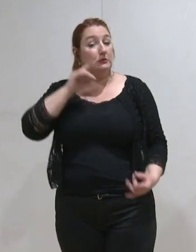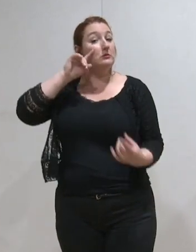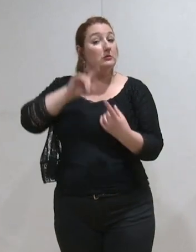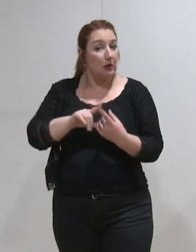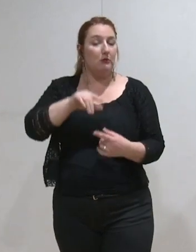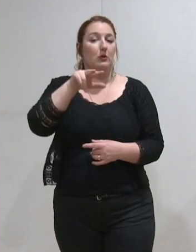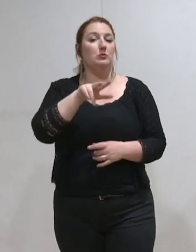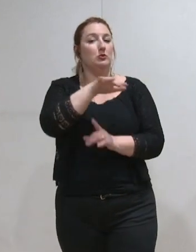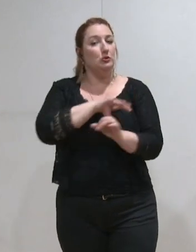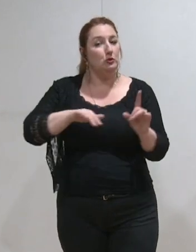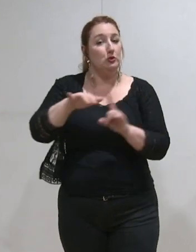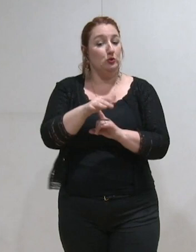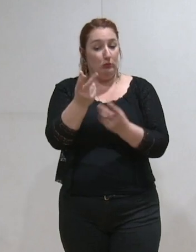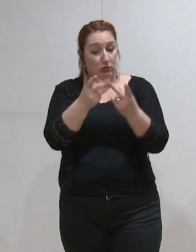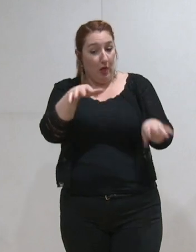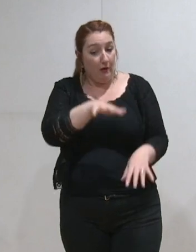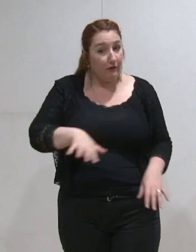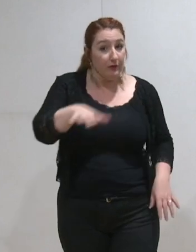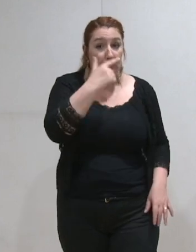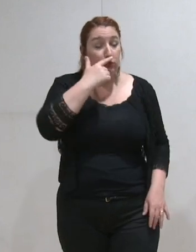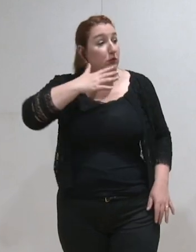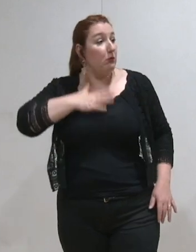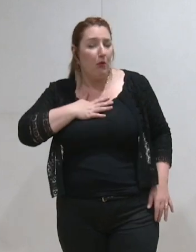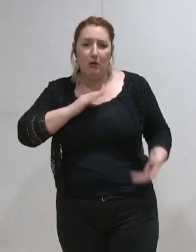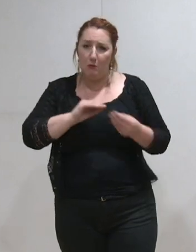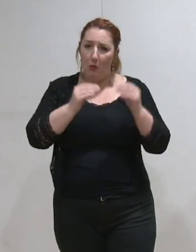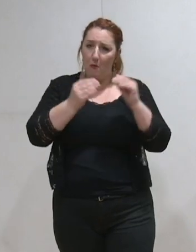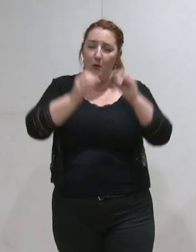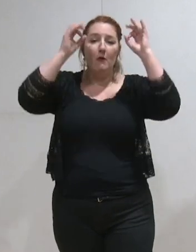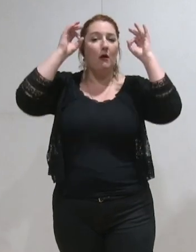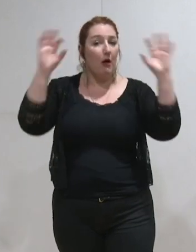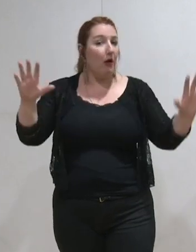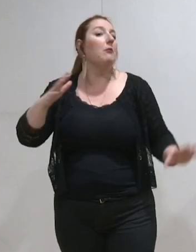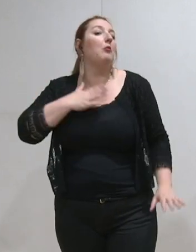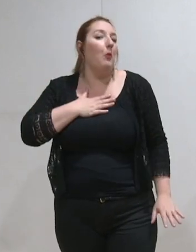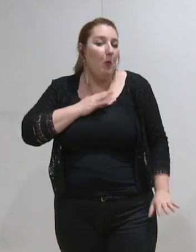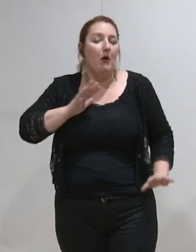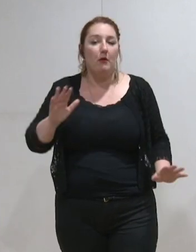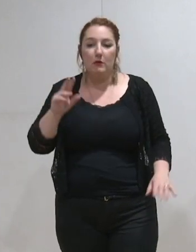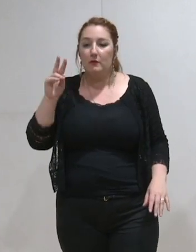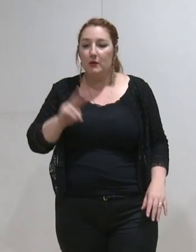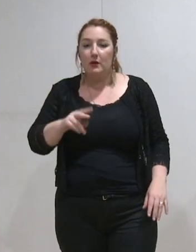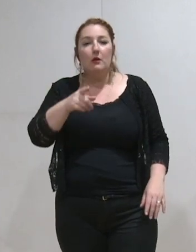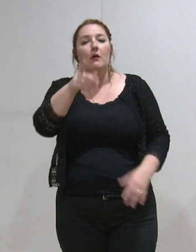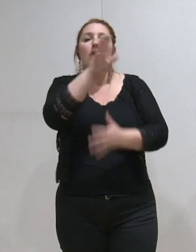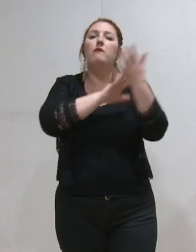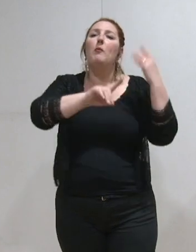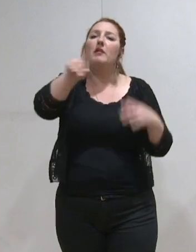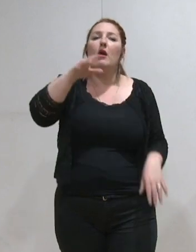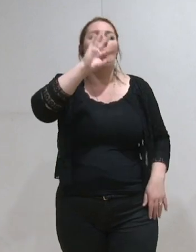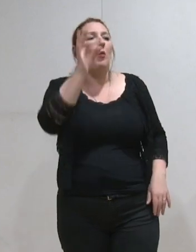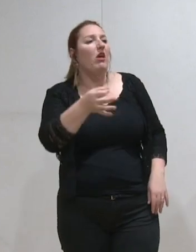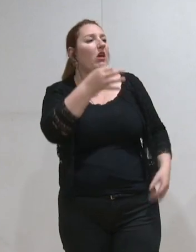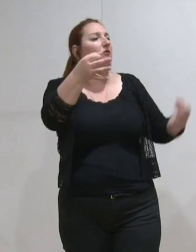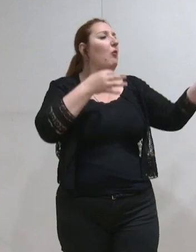dans la ville encore une fois pour ce qui me concerne ça ne me pose aucune difficulté donc il faut pas dire qu'il y a des gens qui disent qu'il y a trop de